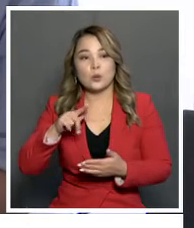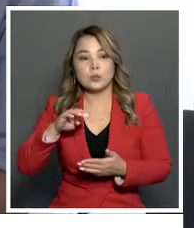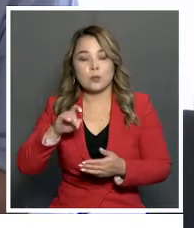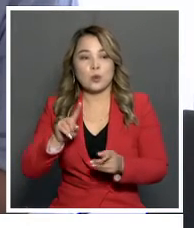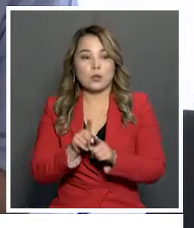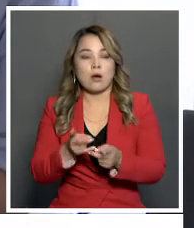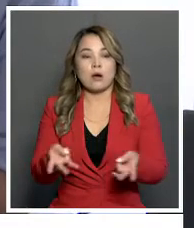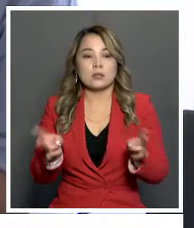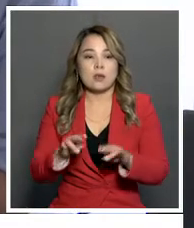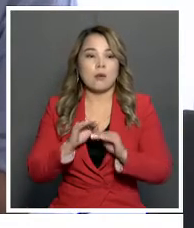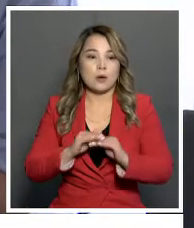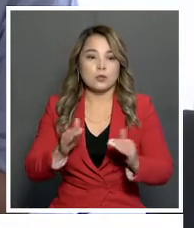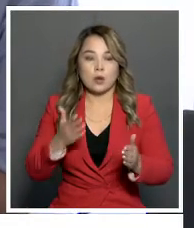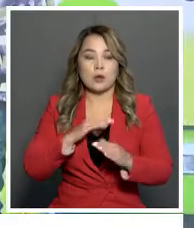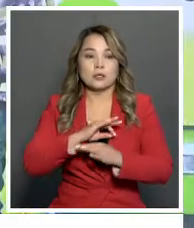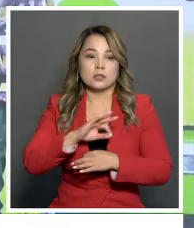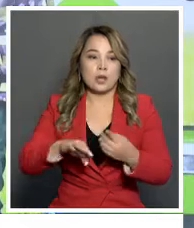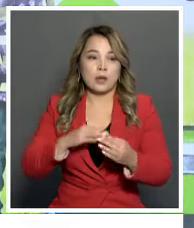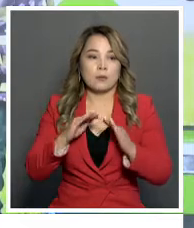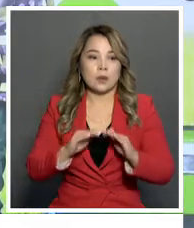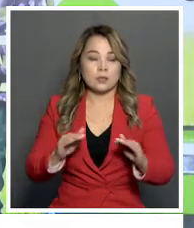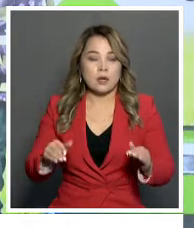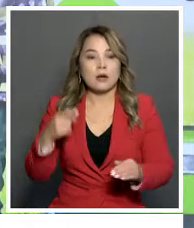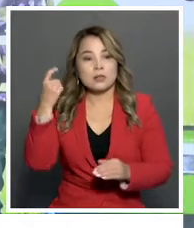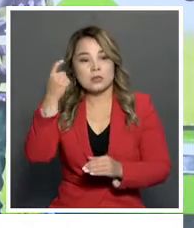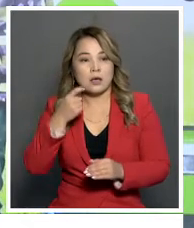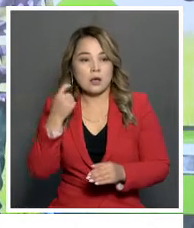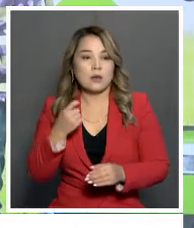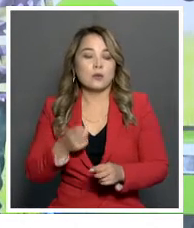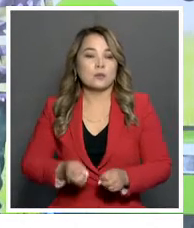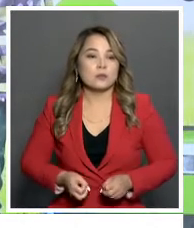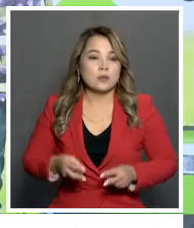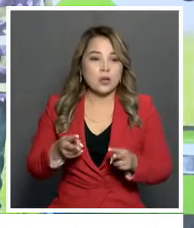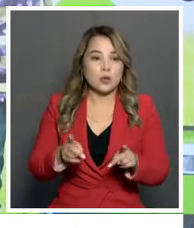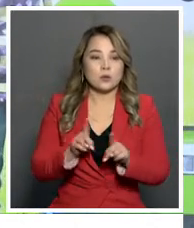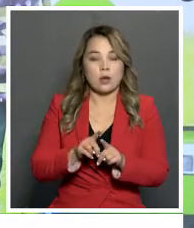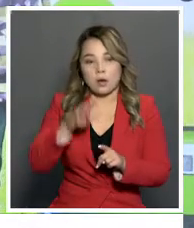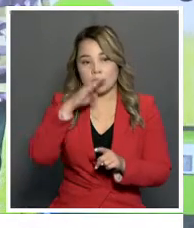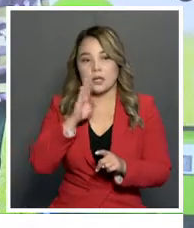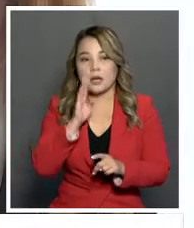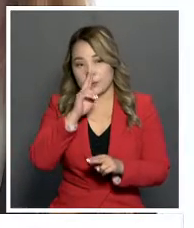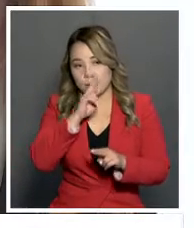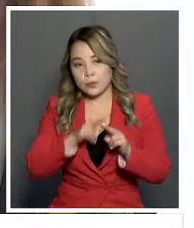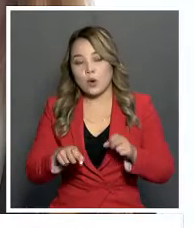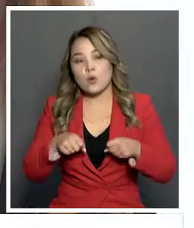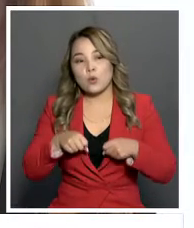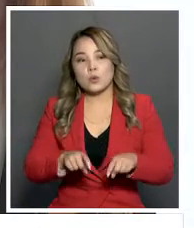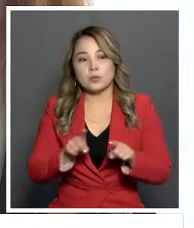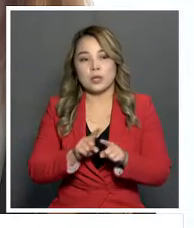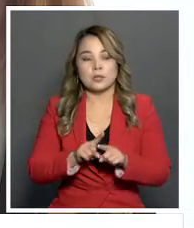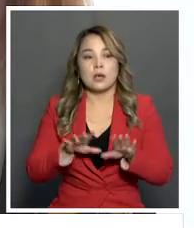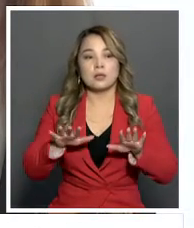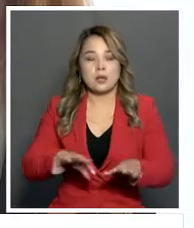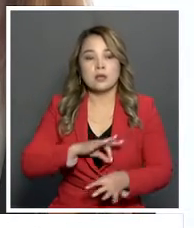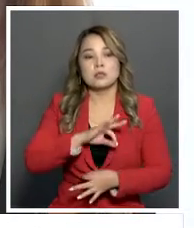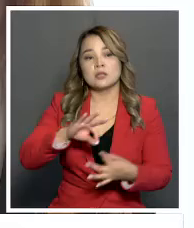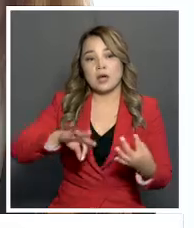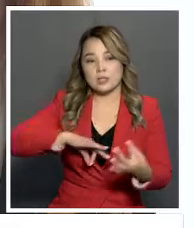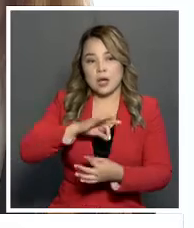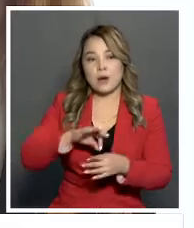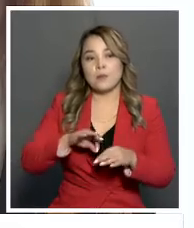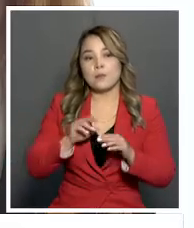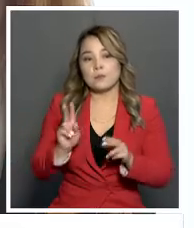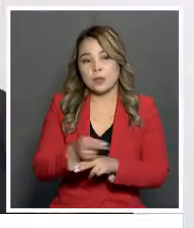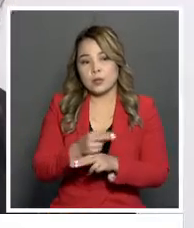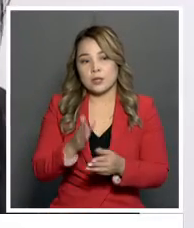бала жоқ, бірақ балалар үйі әлі бар. Ішімдіктің, қылмыстың кесірінен ата-ана құқығынан айырылғандардың балалары сол интернаттарда, фостерлік